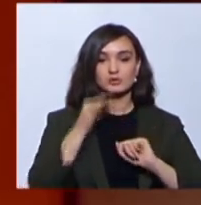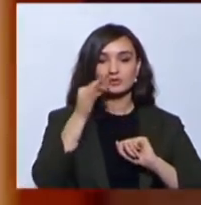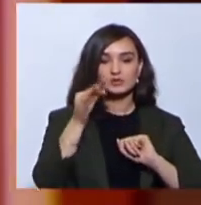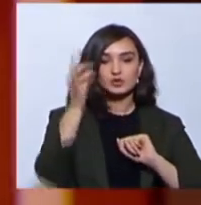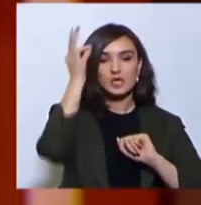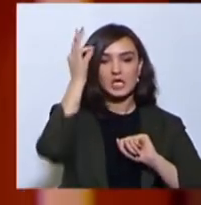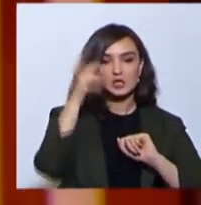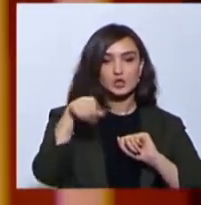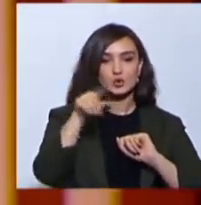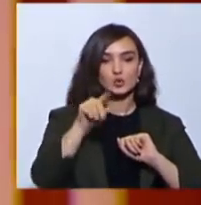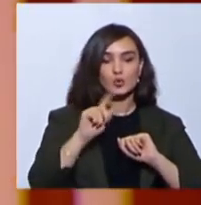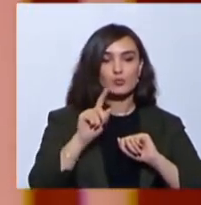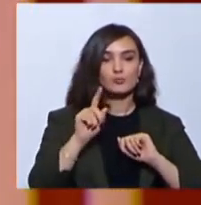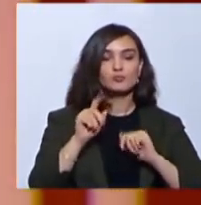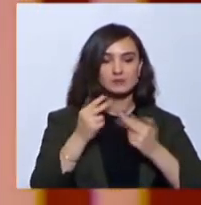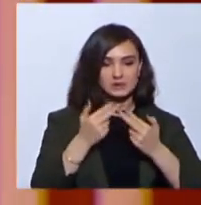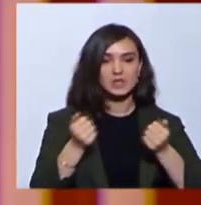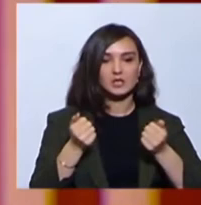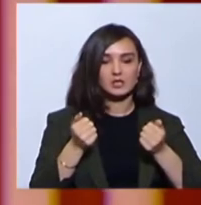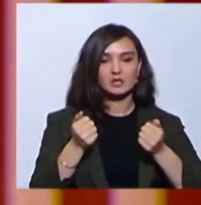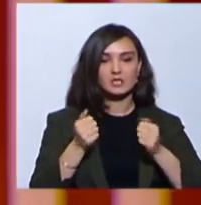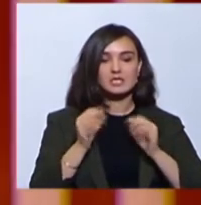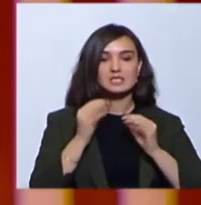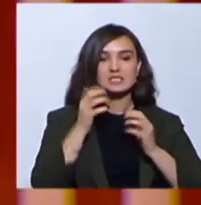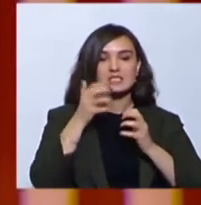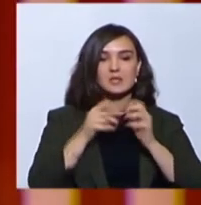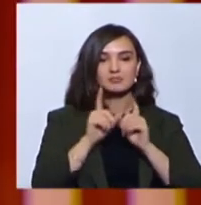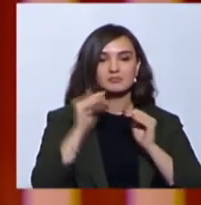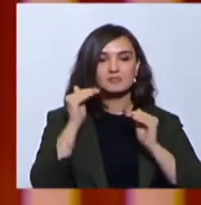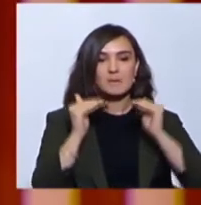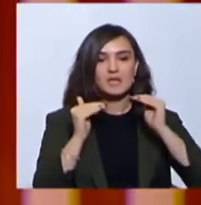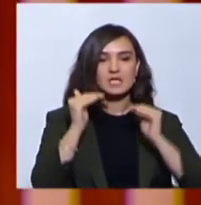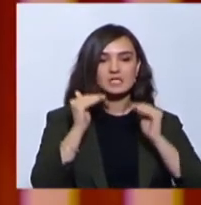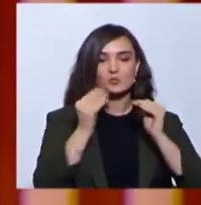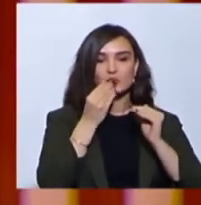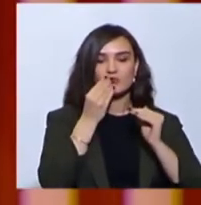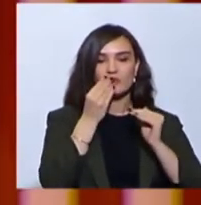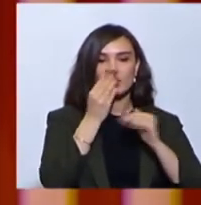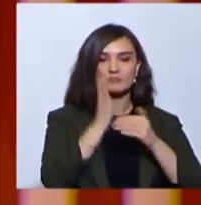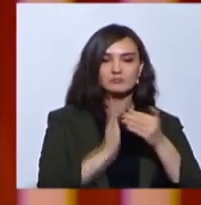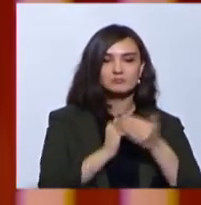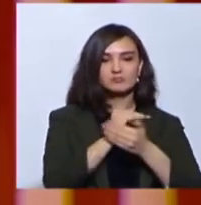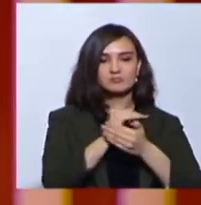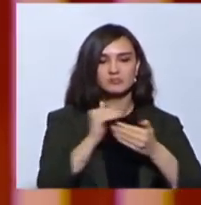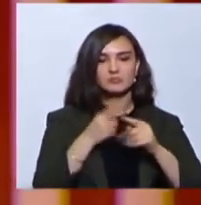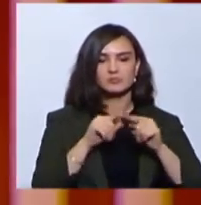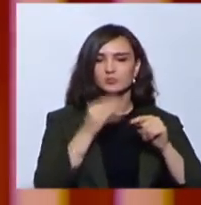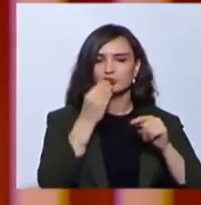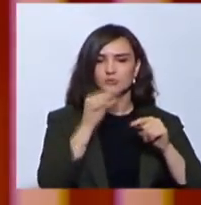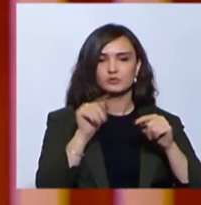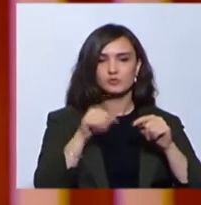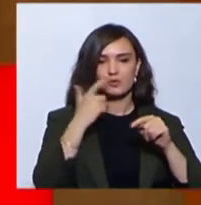შეხსენებაა იმისთვის, რომ თქვათ, რომ დიახ, დაბალანსებული კვება არის საუკეთესო არჩევანი დაავადების